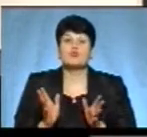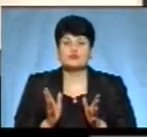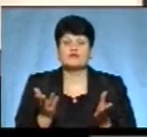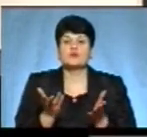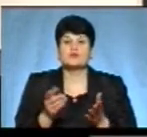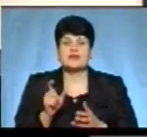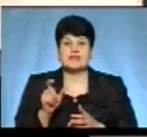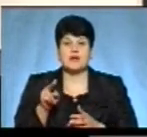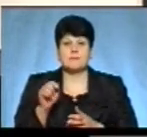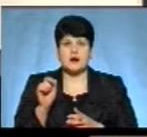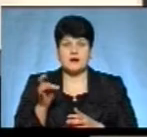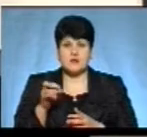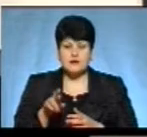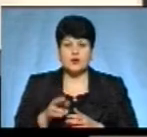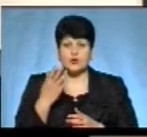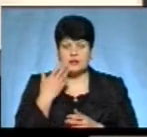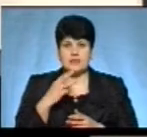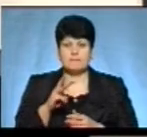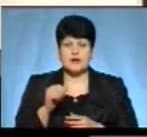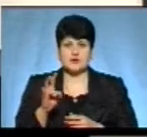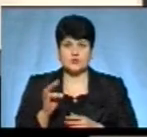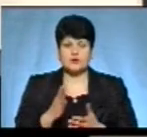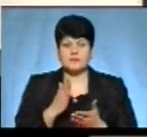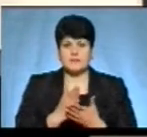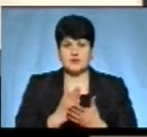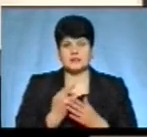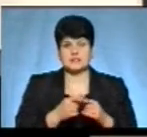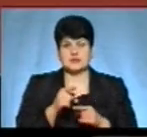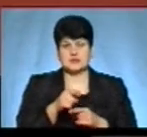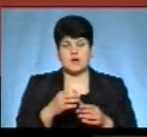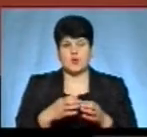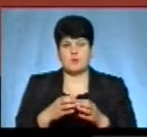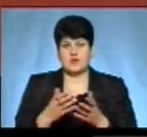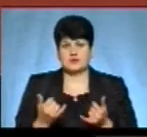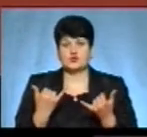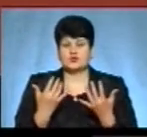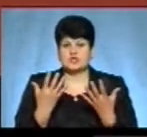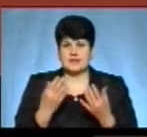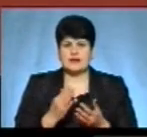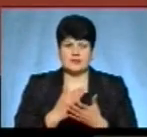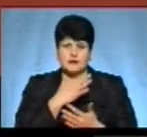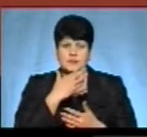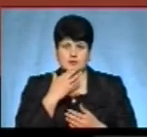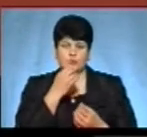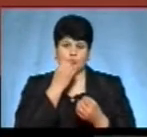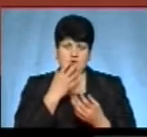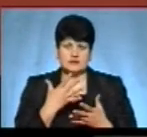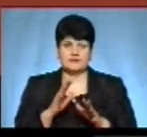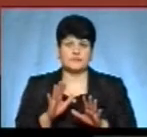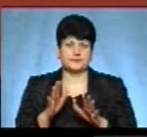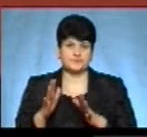єпархію, коли майном розпоряджається саме ця громада. На сьогодні вже є достатньо позитивна тенденція